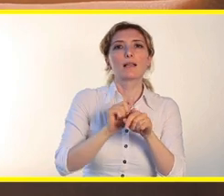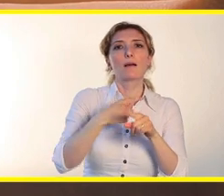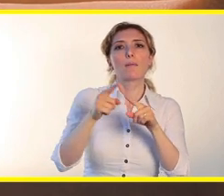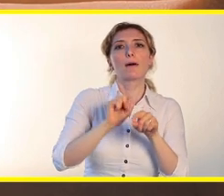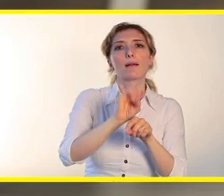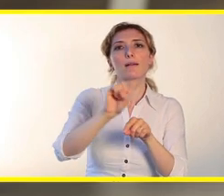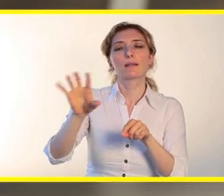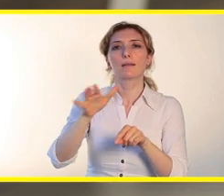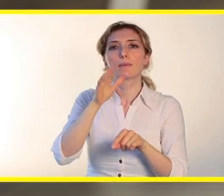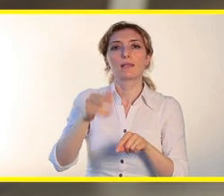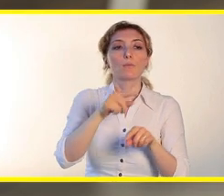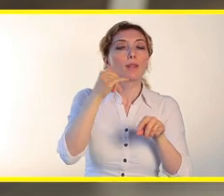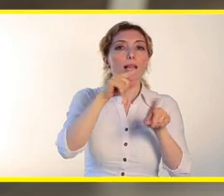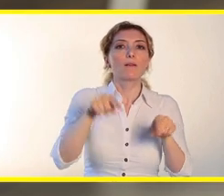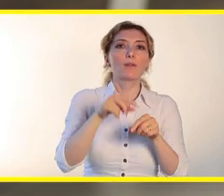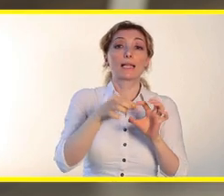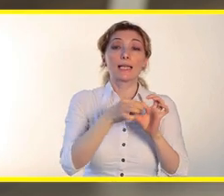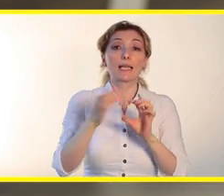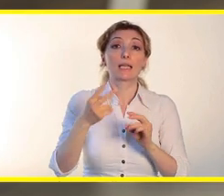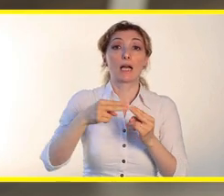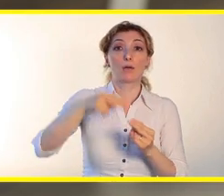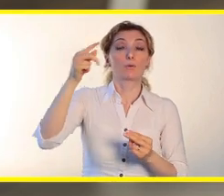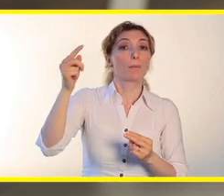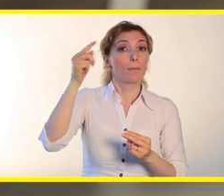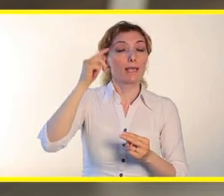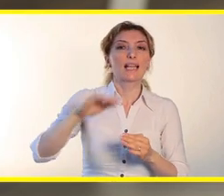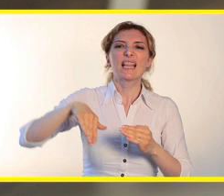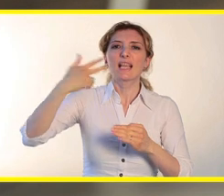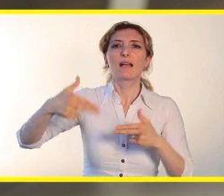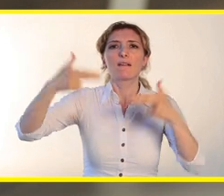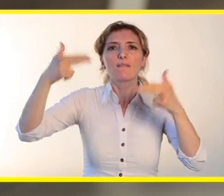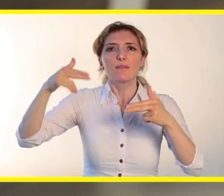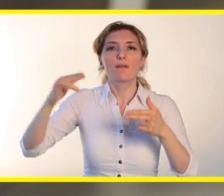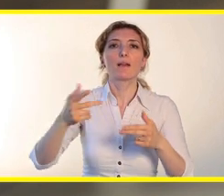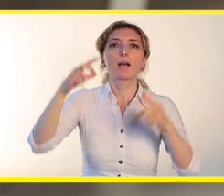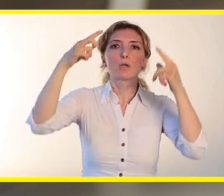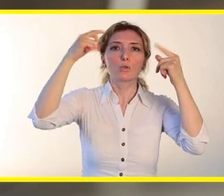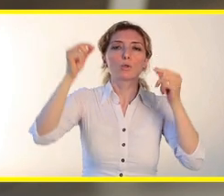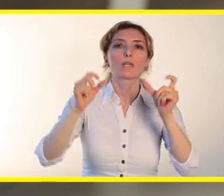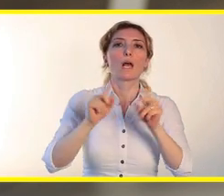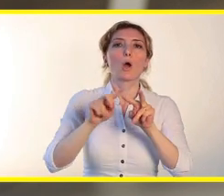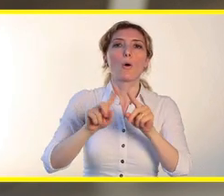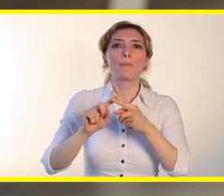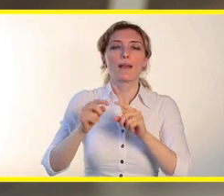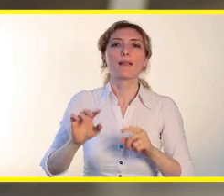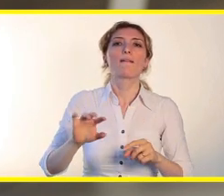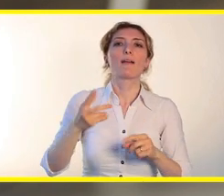paylaşabilirsiniz. Samsung Note 4 ile ilgili daha detaylı bilgiye diğer videolarımızdan,